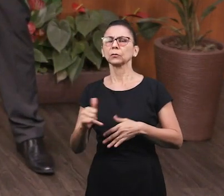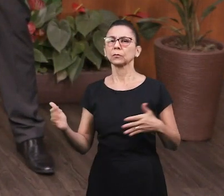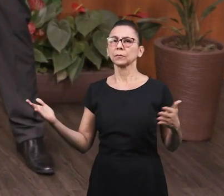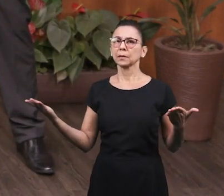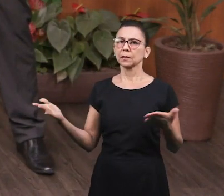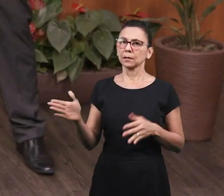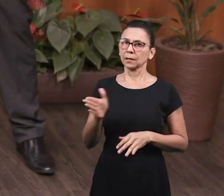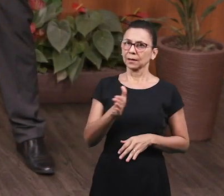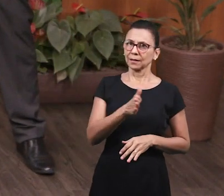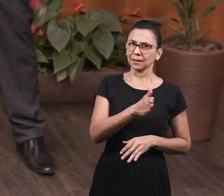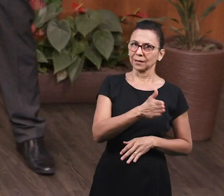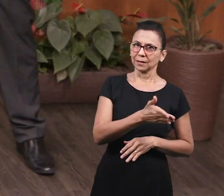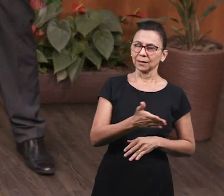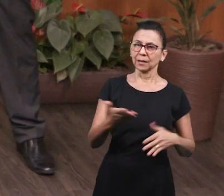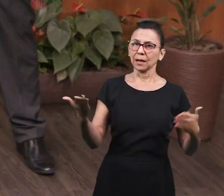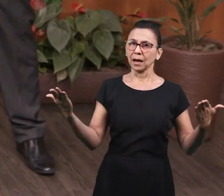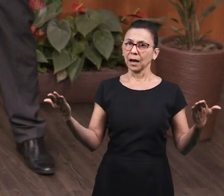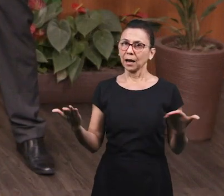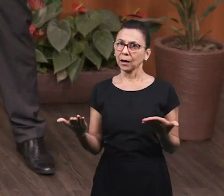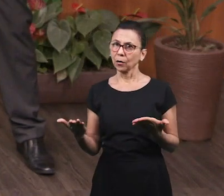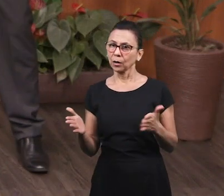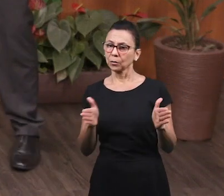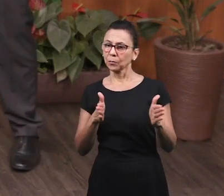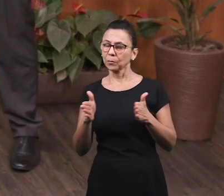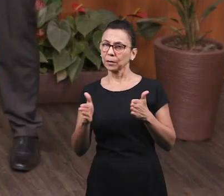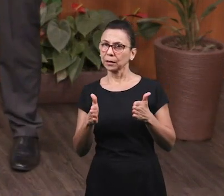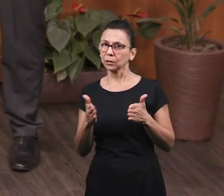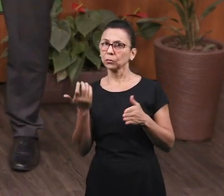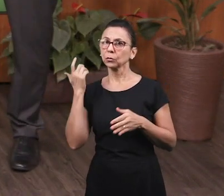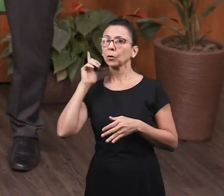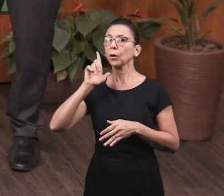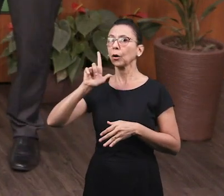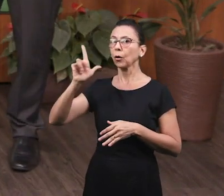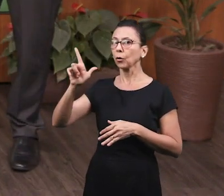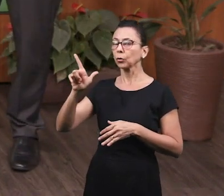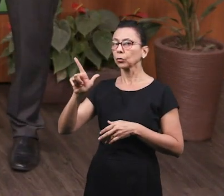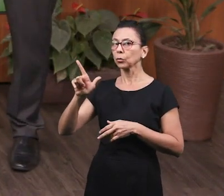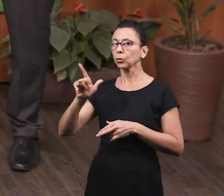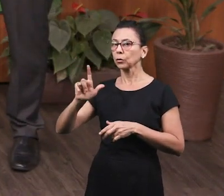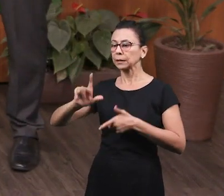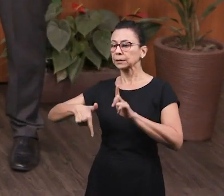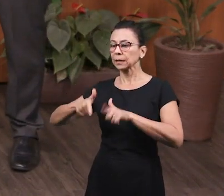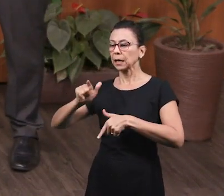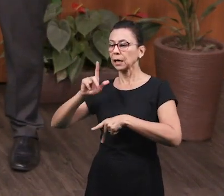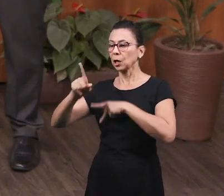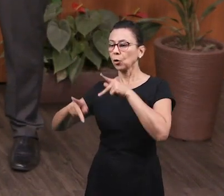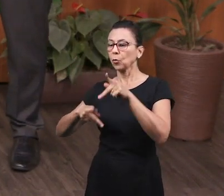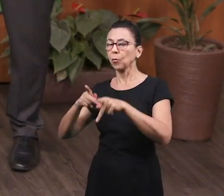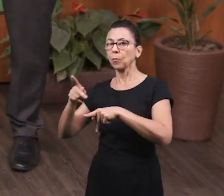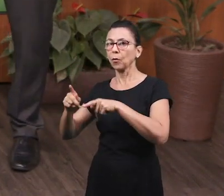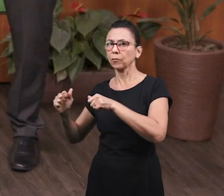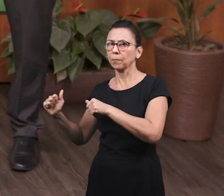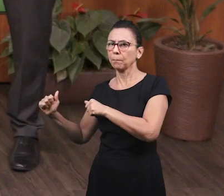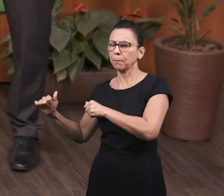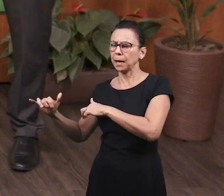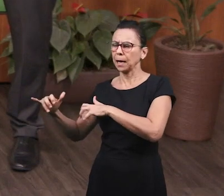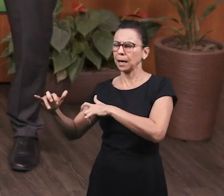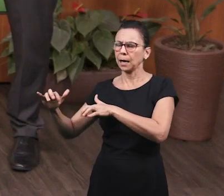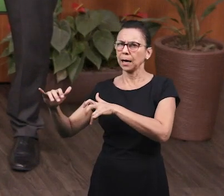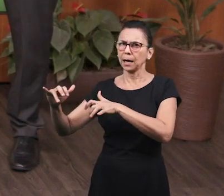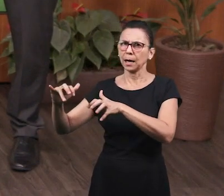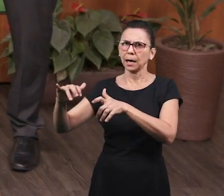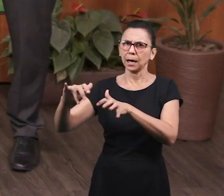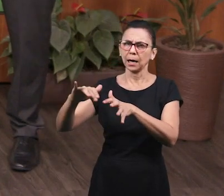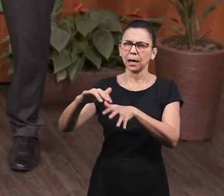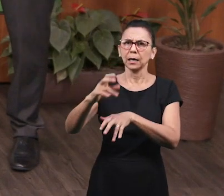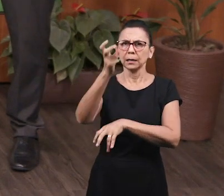d'Israël d'Égypte vers la terre de Canaan, maintenant Dieu il voulait habiter avec son peuple,